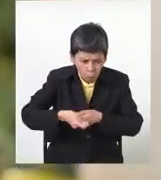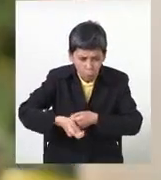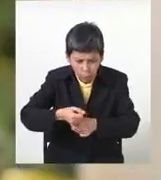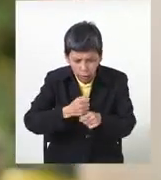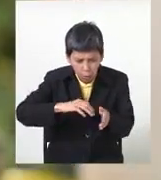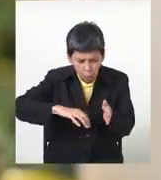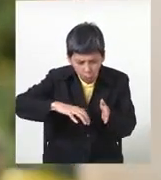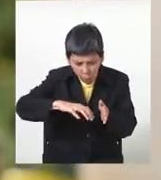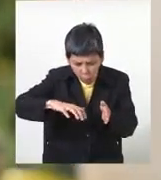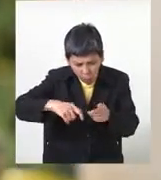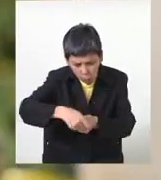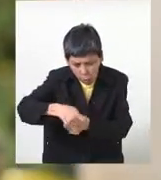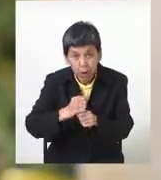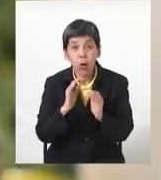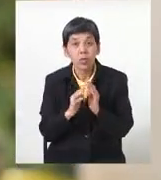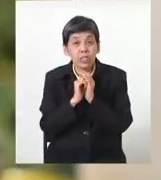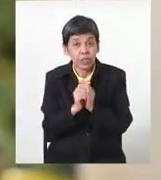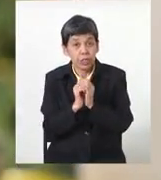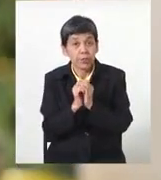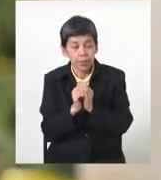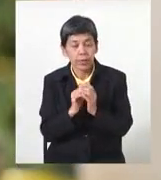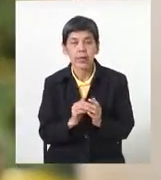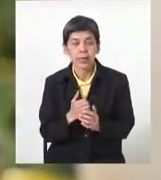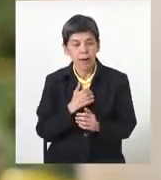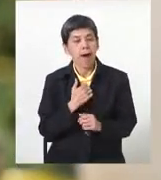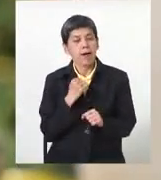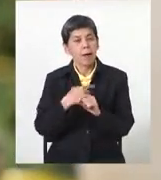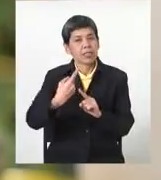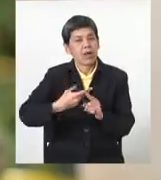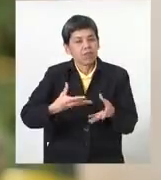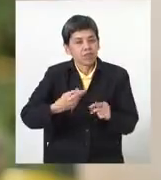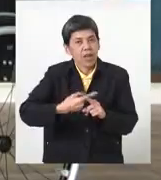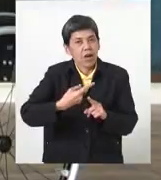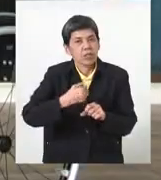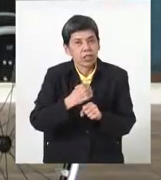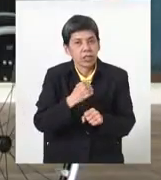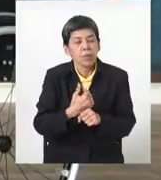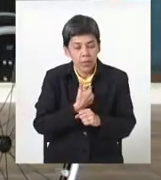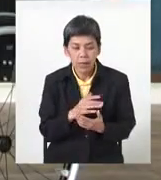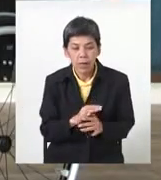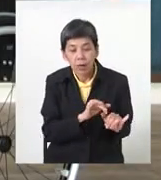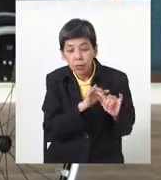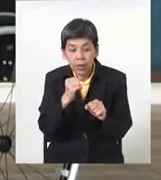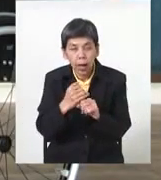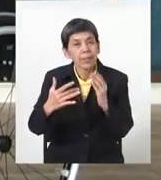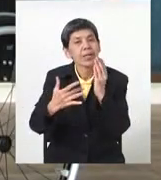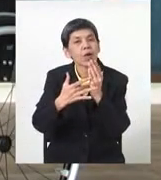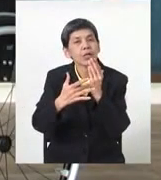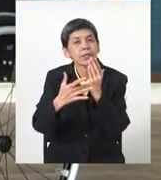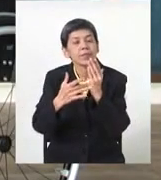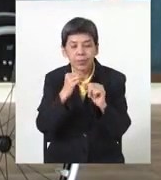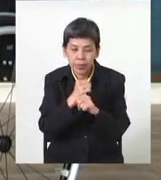มากพอหลังจากขุดครองแล้วเนี่ยเอ่อชาวจีนที่มาขุดครองนั่นน่ะก็ได้เช่าที่เสร็จแล้วชาวจีนอพยพพวกเยก็